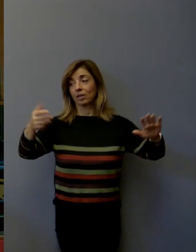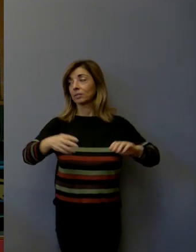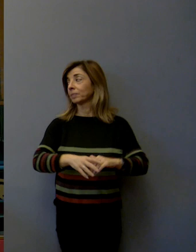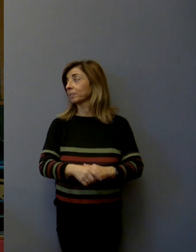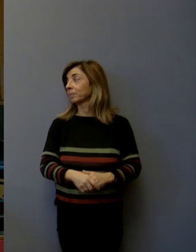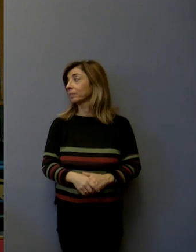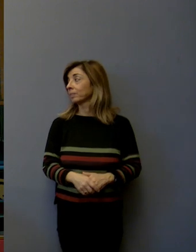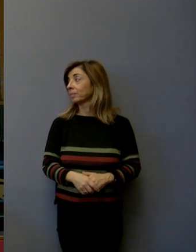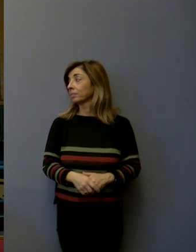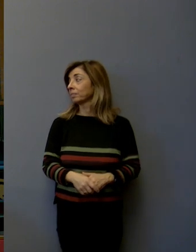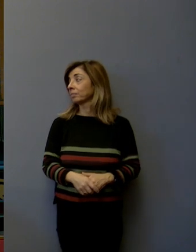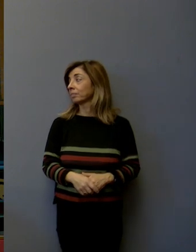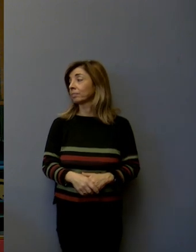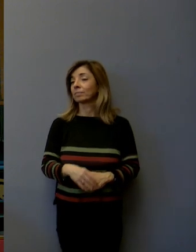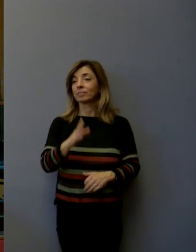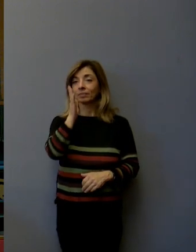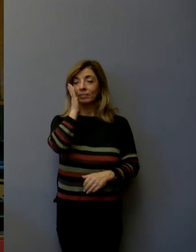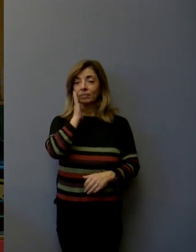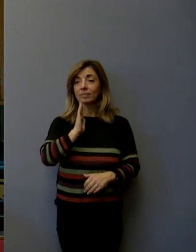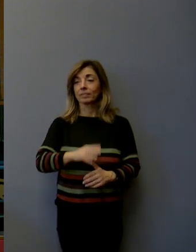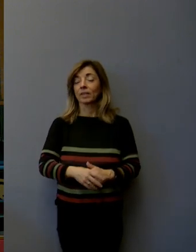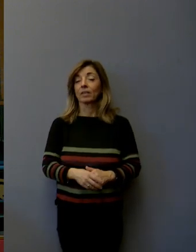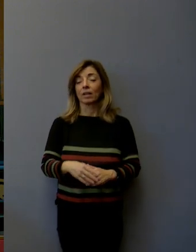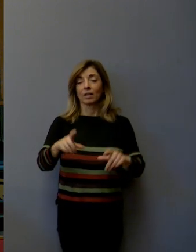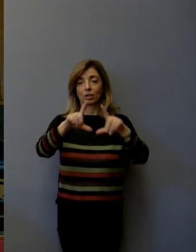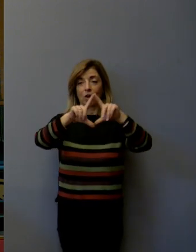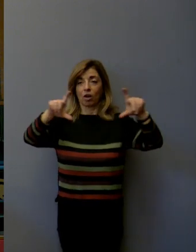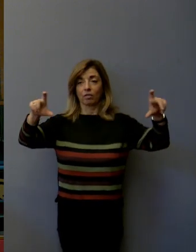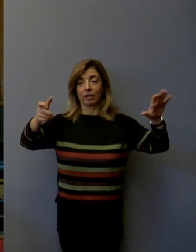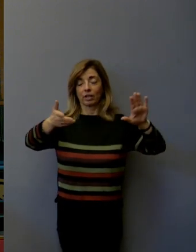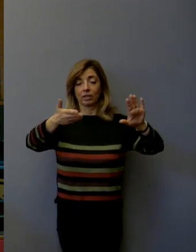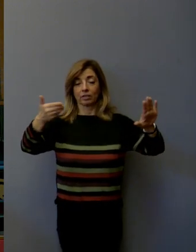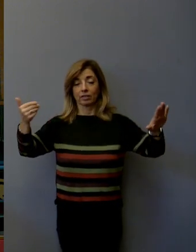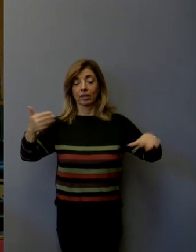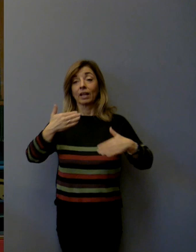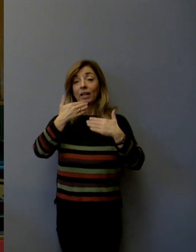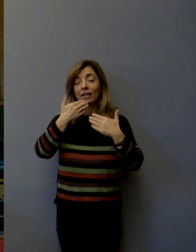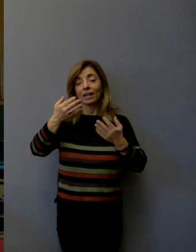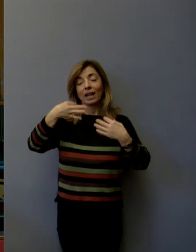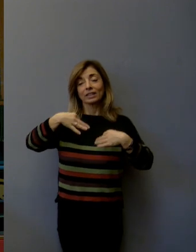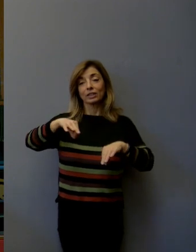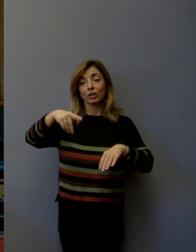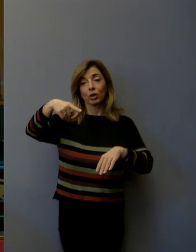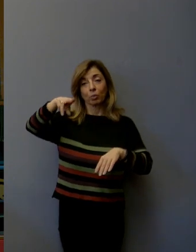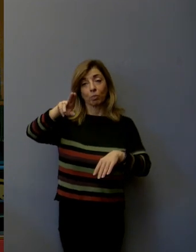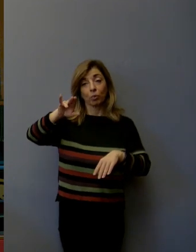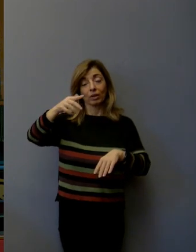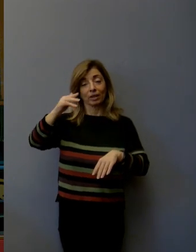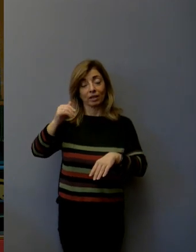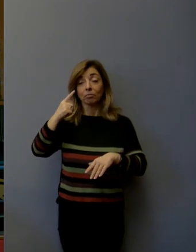striscione grazie grazie signor Putti della visita